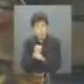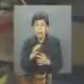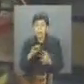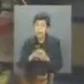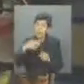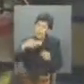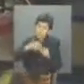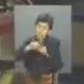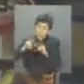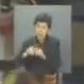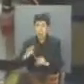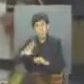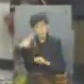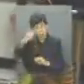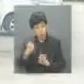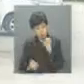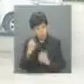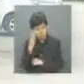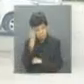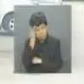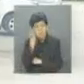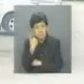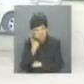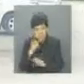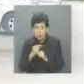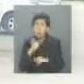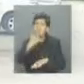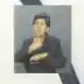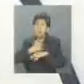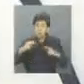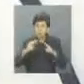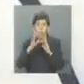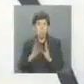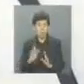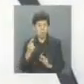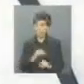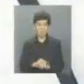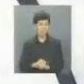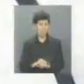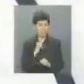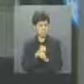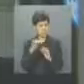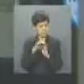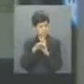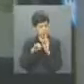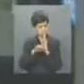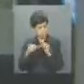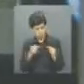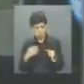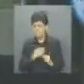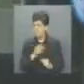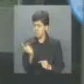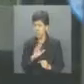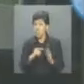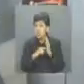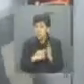ทำให้ผู้ประกอบการรถยนต์กังวลโดยเฉพาะรัฐมนตรีพลังงานคนใหม่ไม่ควรที่จะกำหนดมาตรการให้ขัดแย้งกันเช่นต้อง